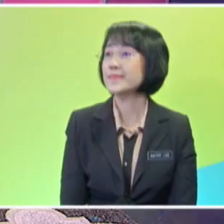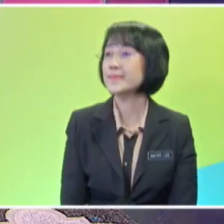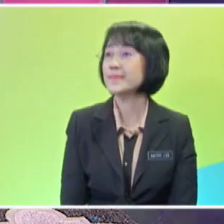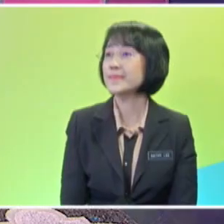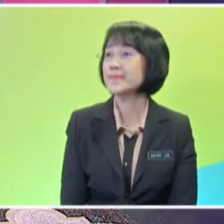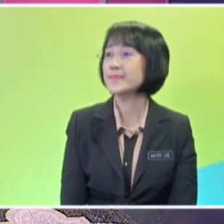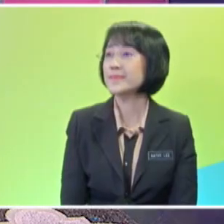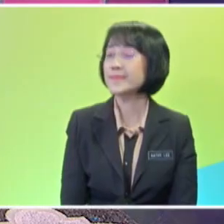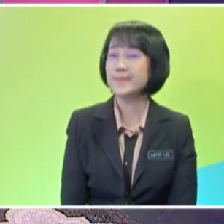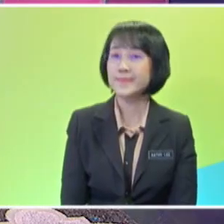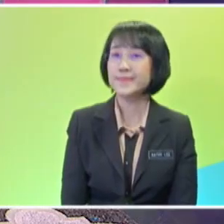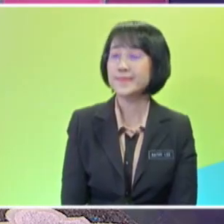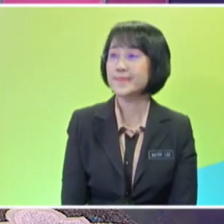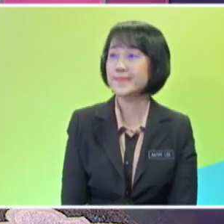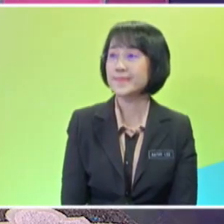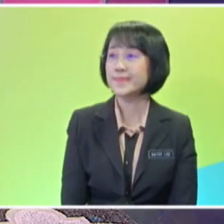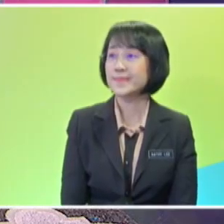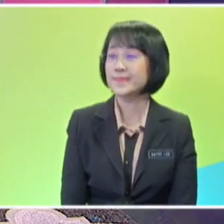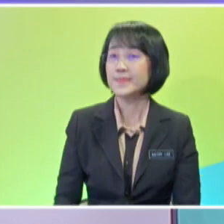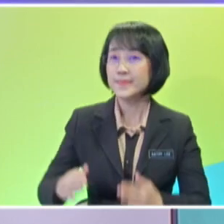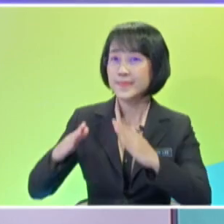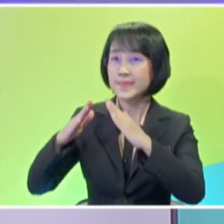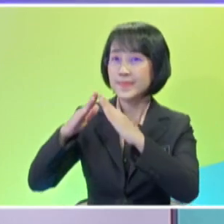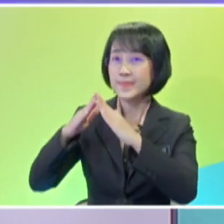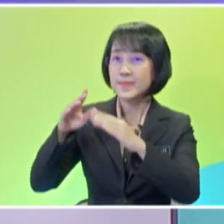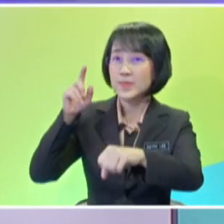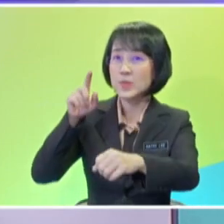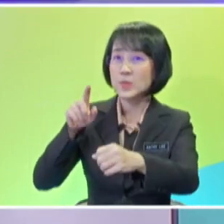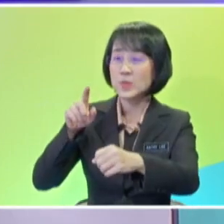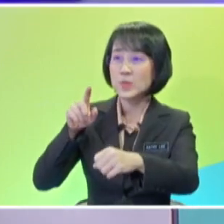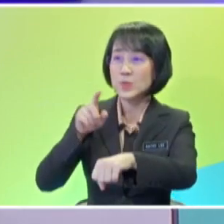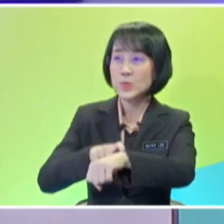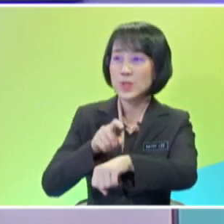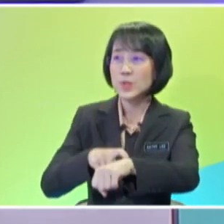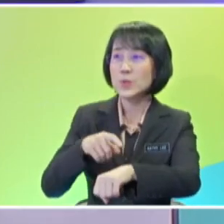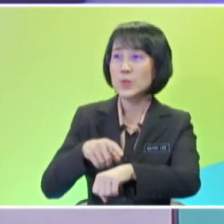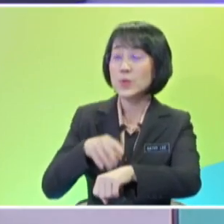anak panah nih tunjuk waktu tadi kita udah belajar waktu pagi